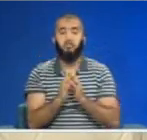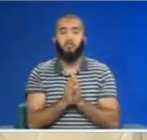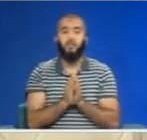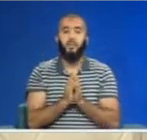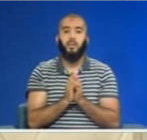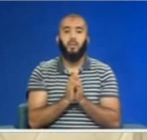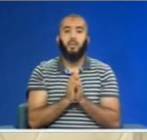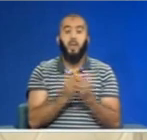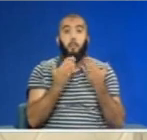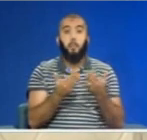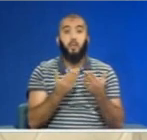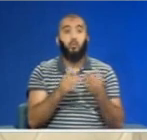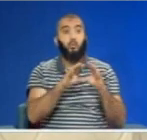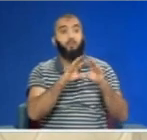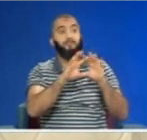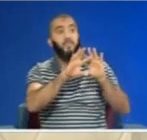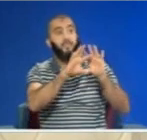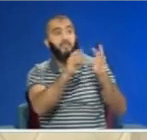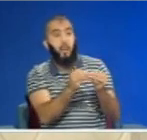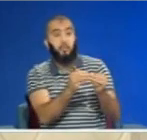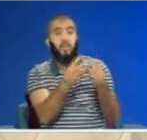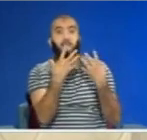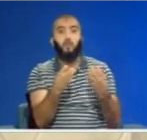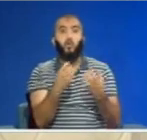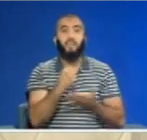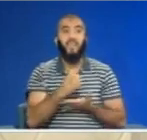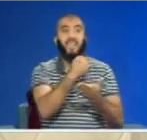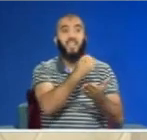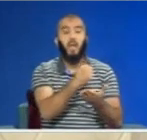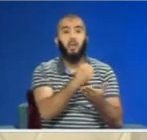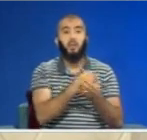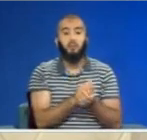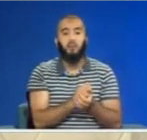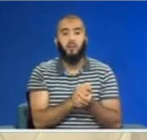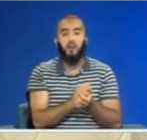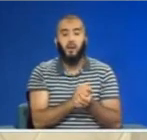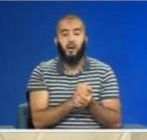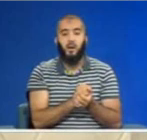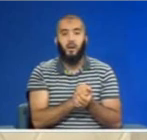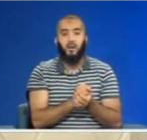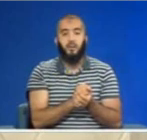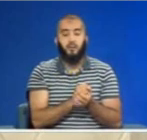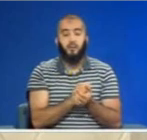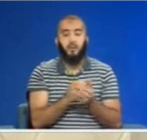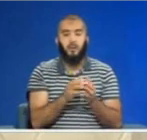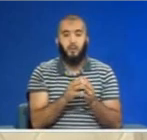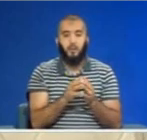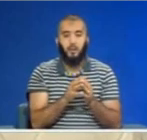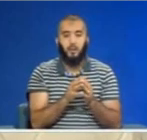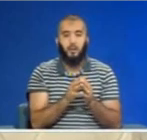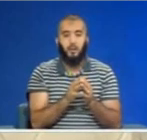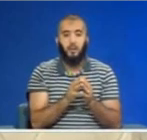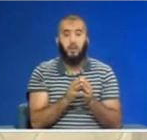الآن. نعم. هل نظن هي قالت أن منابهم نعم